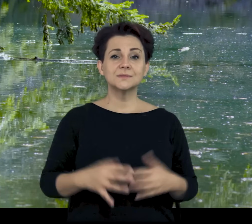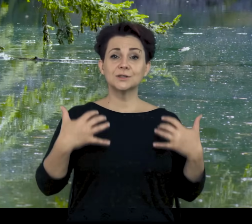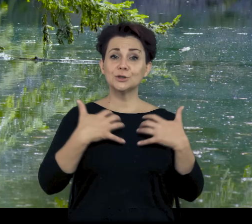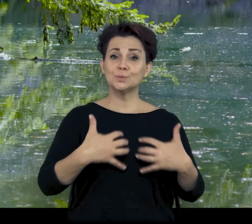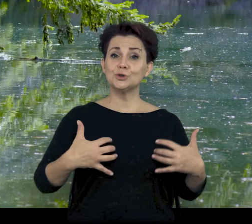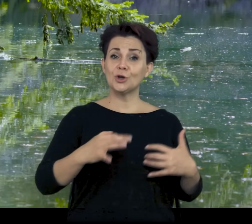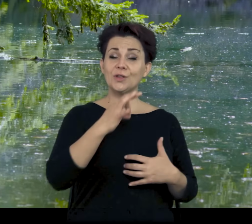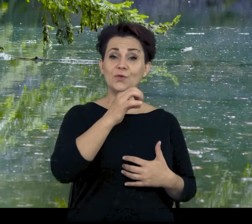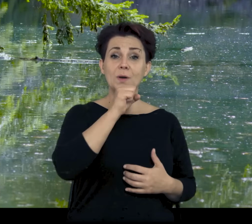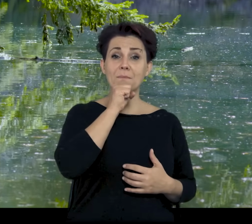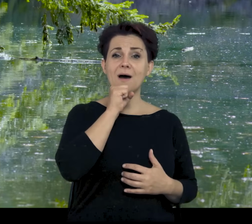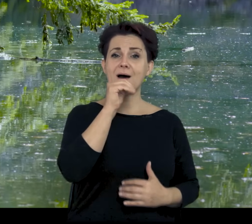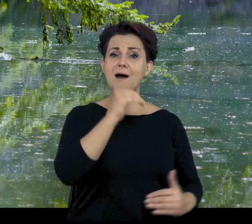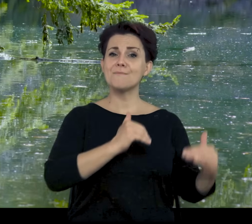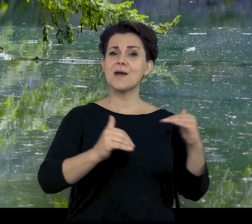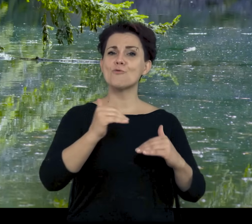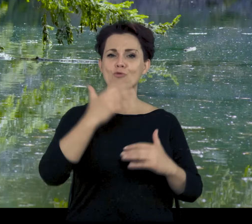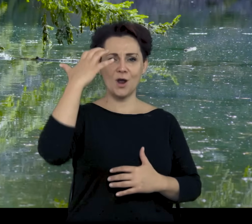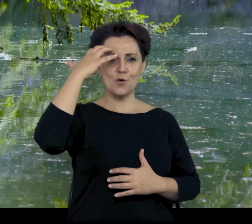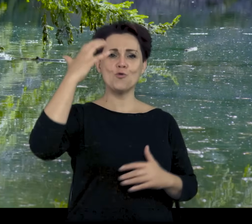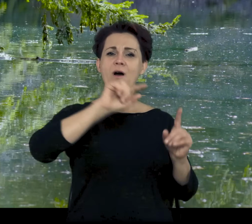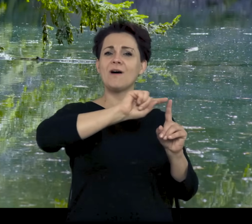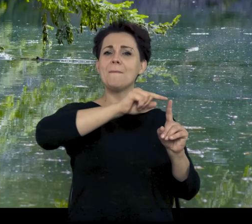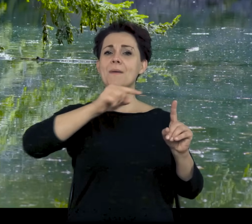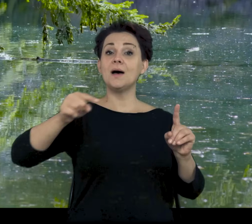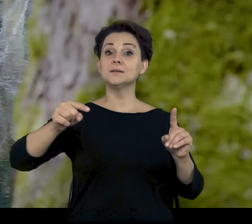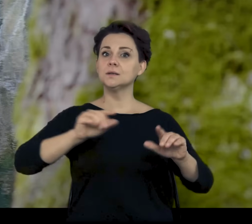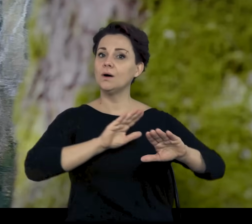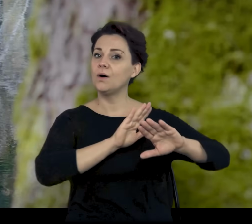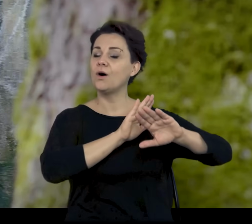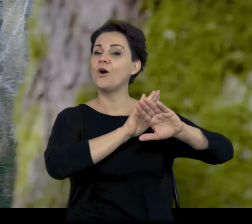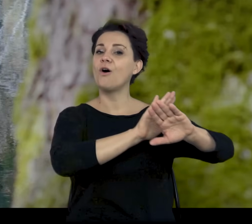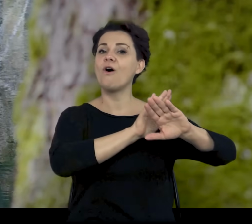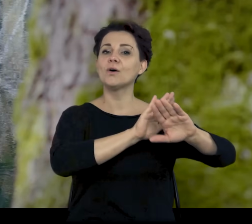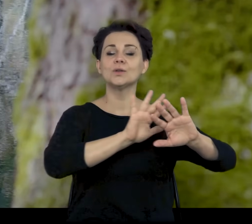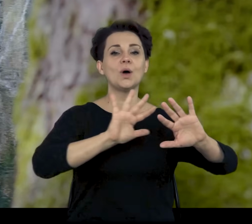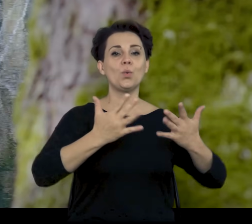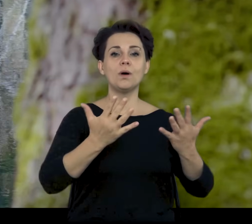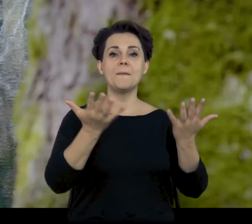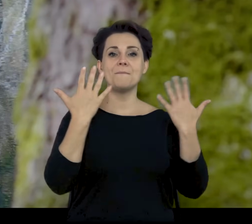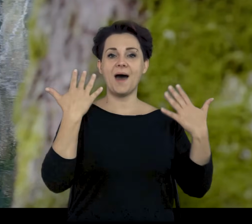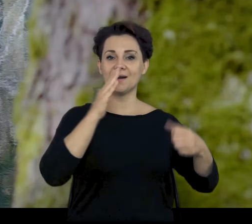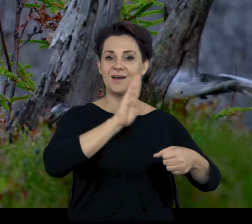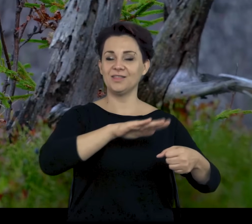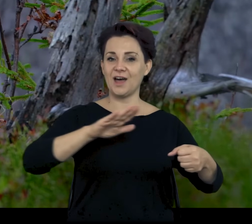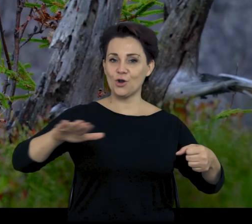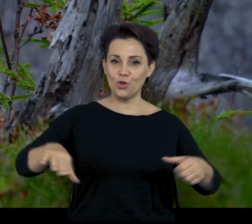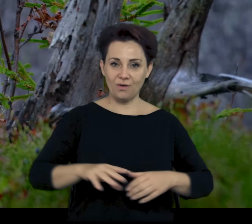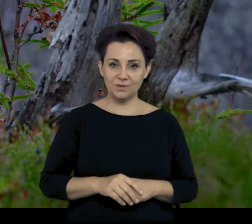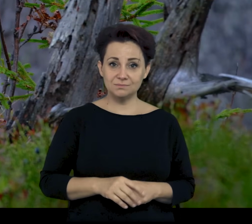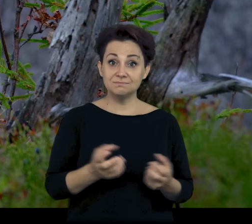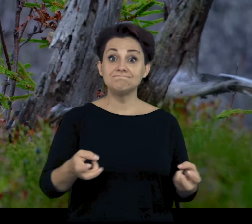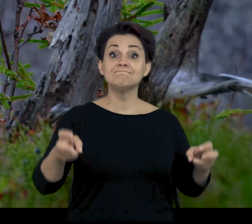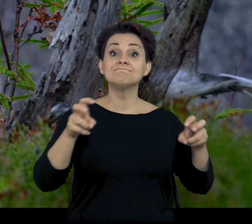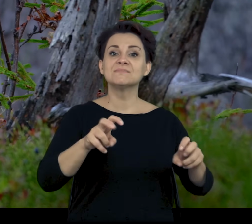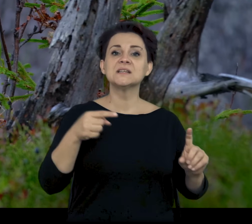Przyroda Babiej Góry, wyniosłej Królowej Beskidów, jest objęta ochroną w formie Parku Narodowego. Utworzono